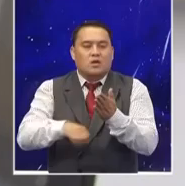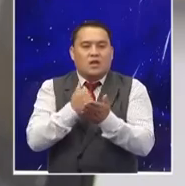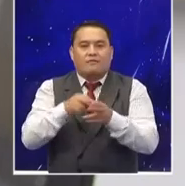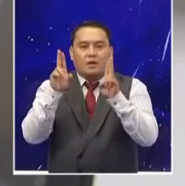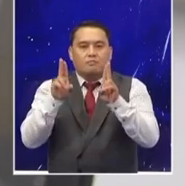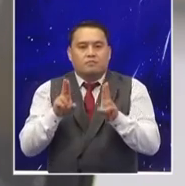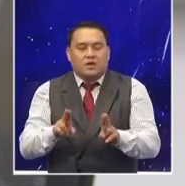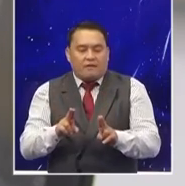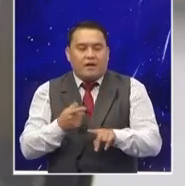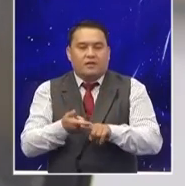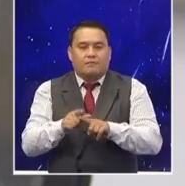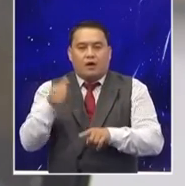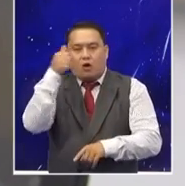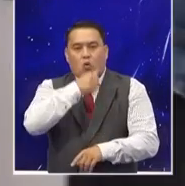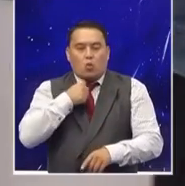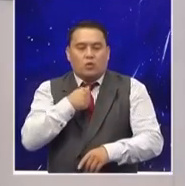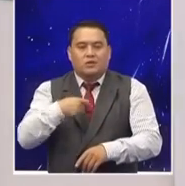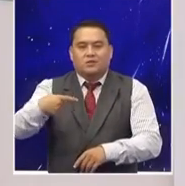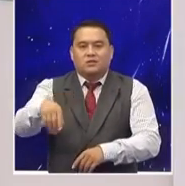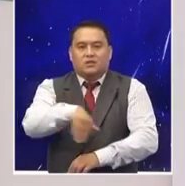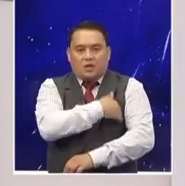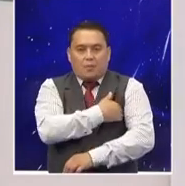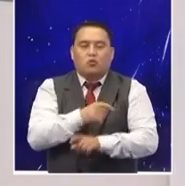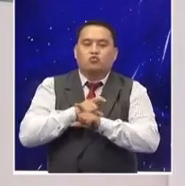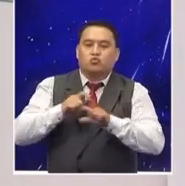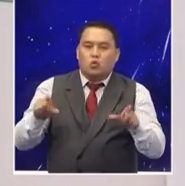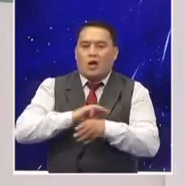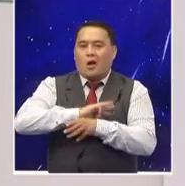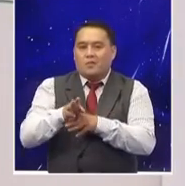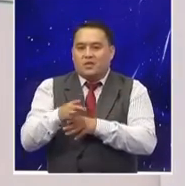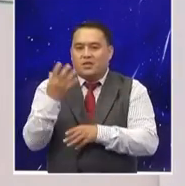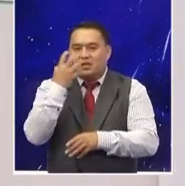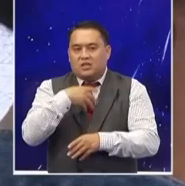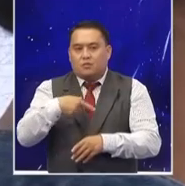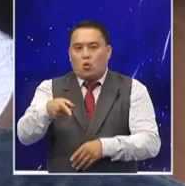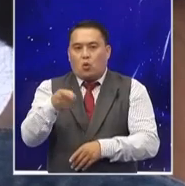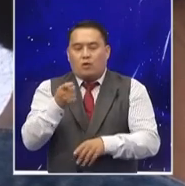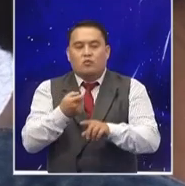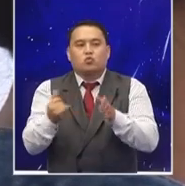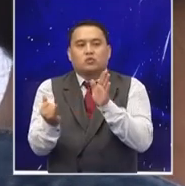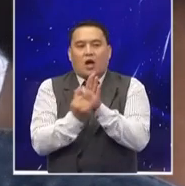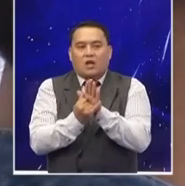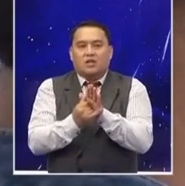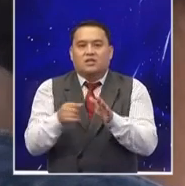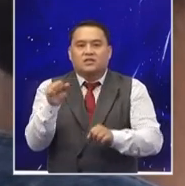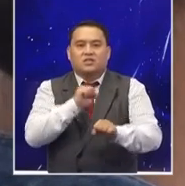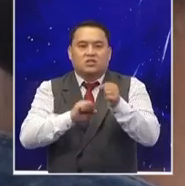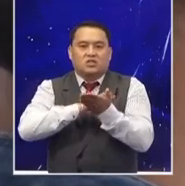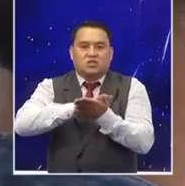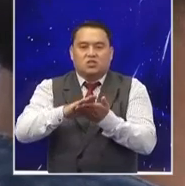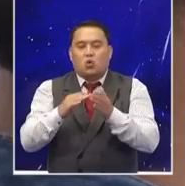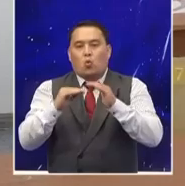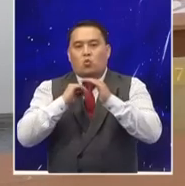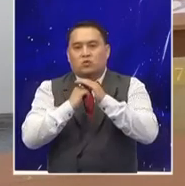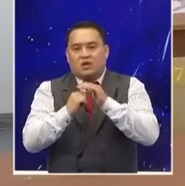задача в новом учебном году для измерения температуры школы уже оснащены тепловизорами на входе установлены дезинфицирующее туннеле